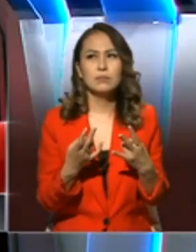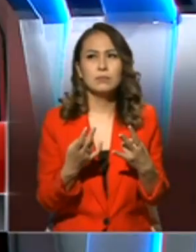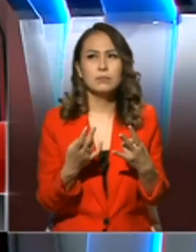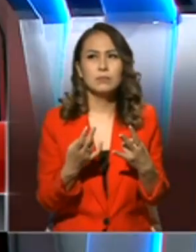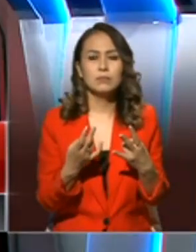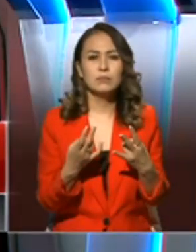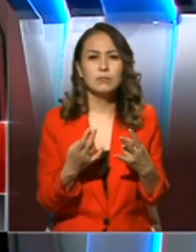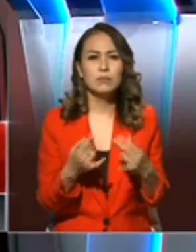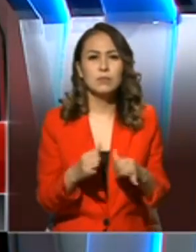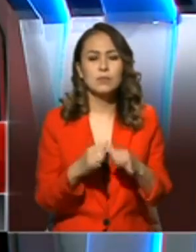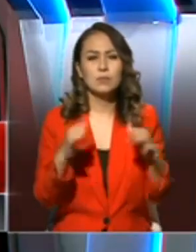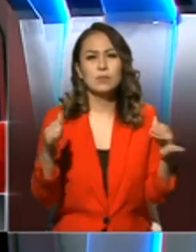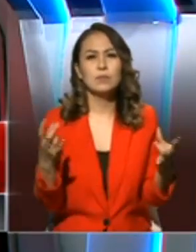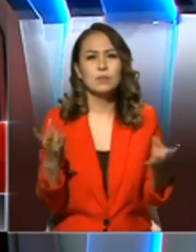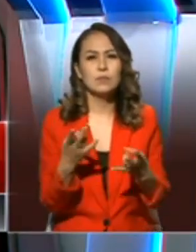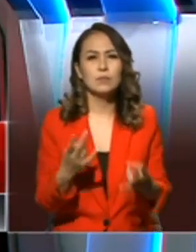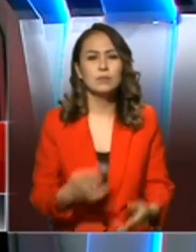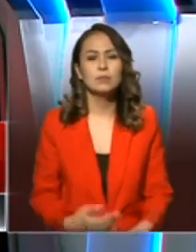дау көтеру керек па?